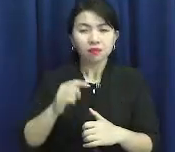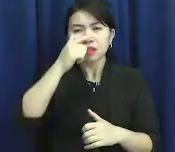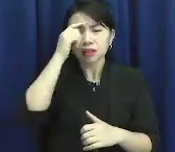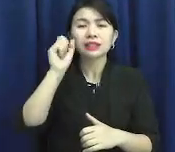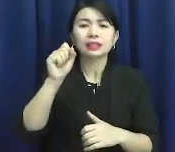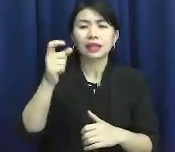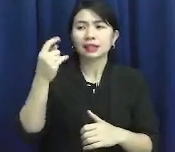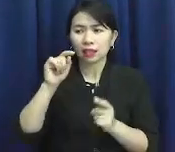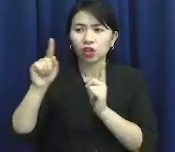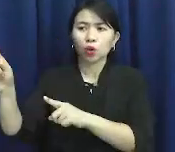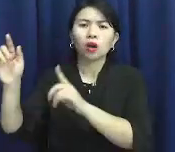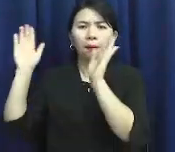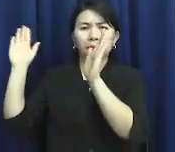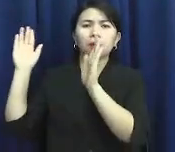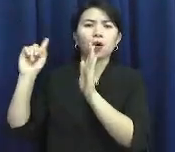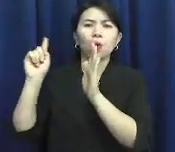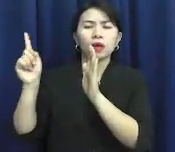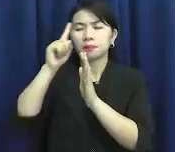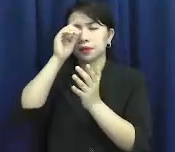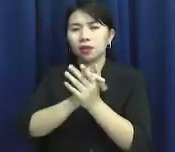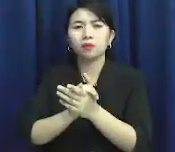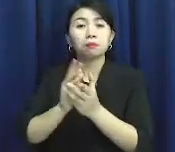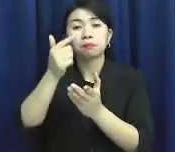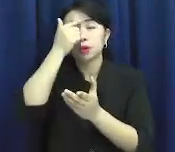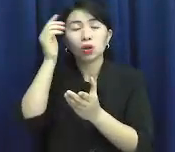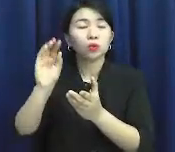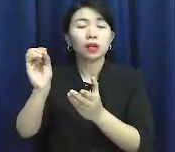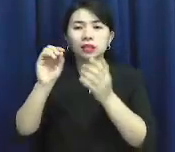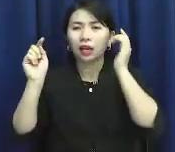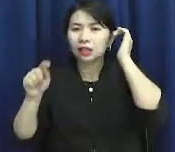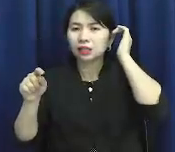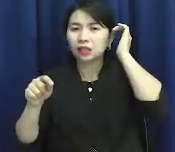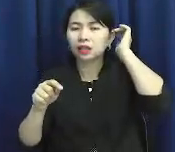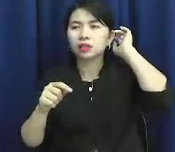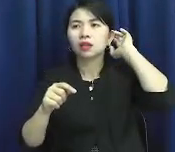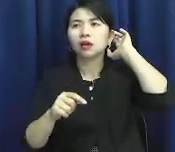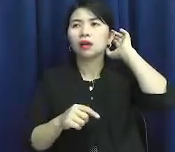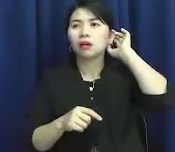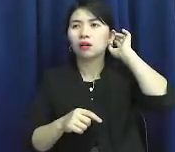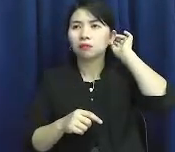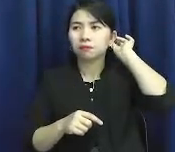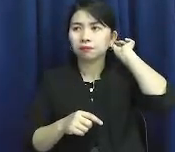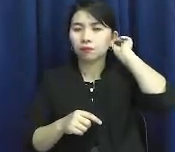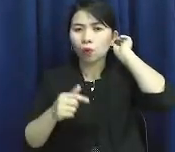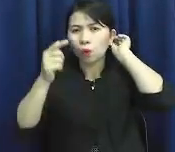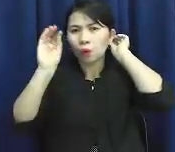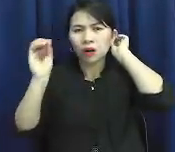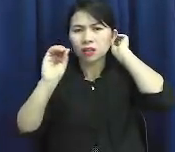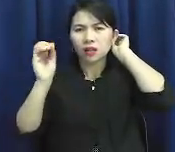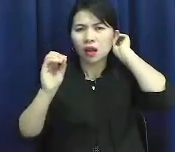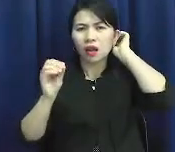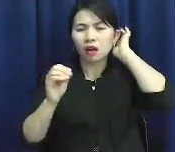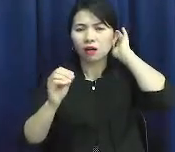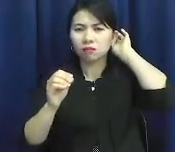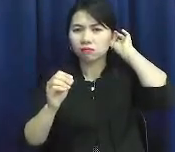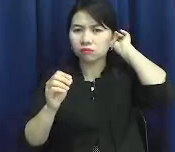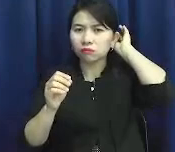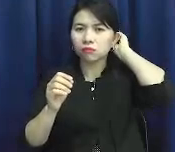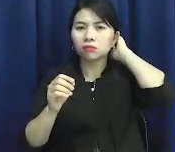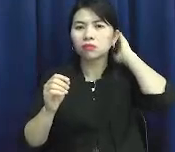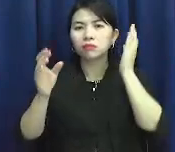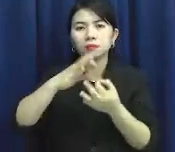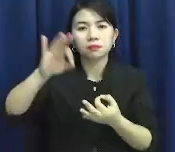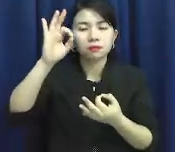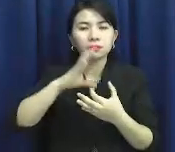sila. Bakit? Wala silang naririnig na ganito eh. They don't have the spirit of the Lord. E tinan nyo po, isa sa mga ibibigay sa inyo dito,